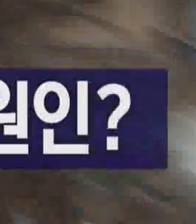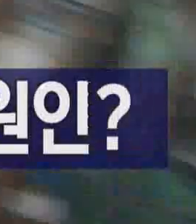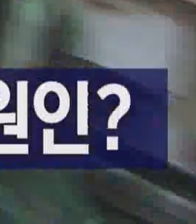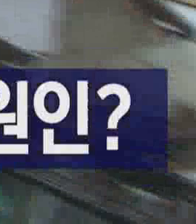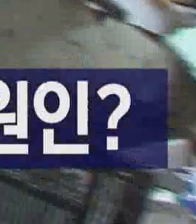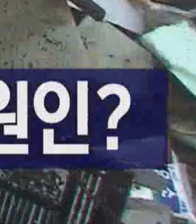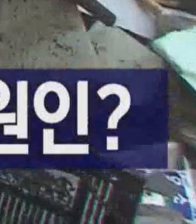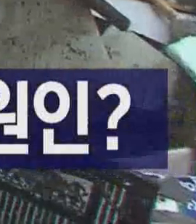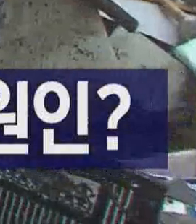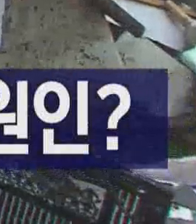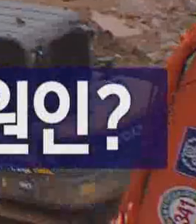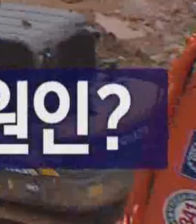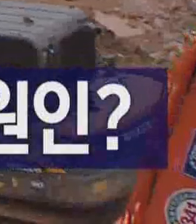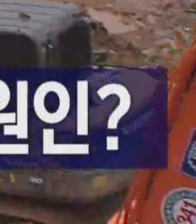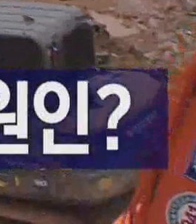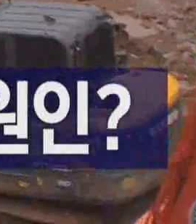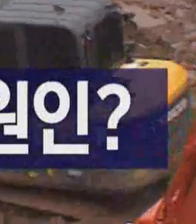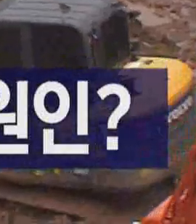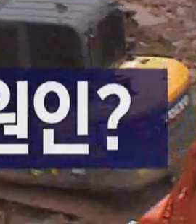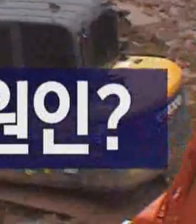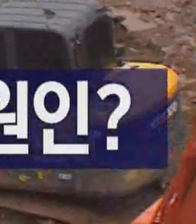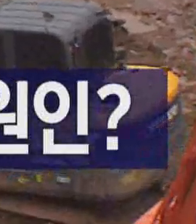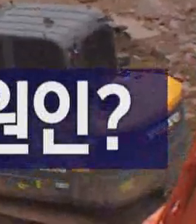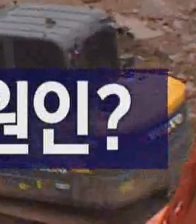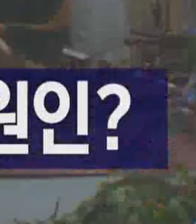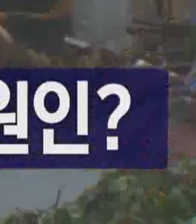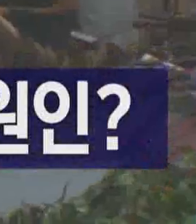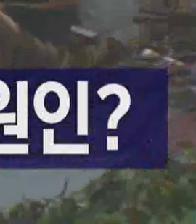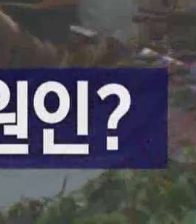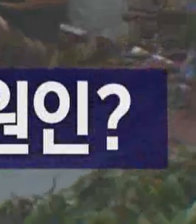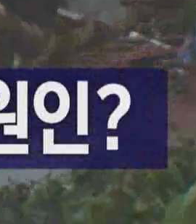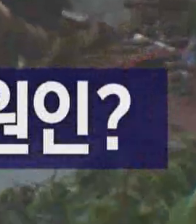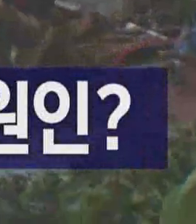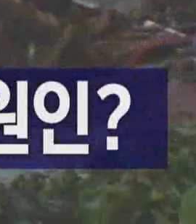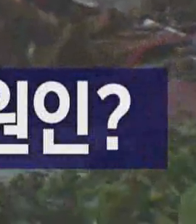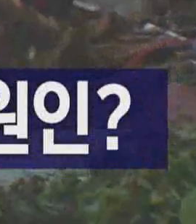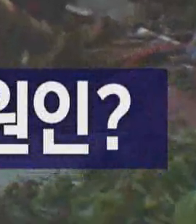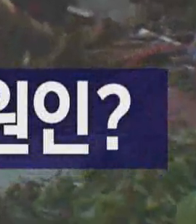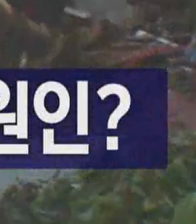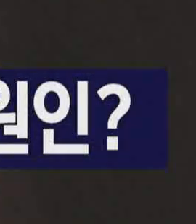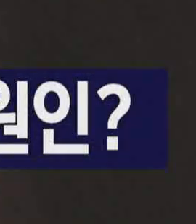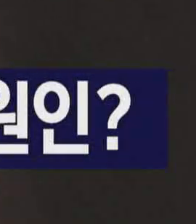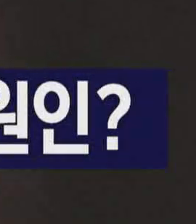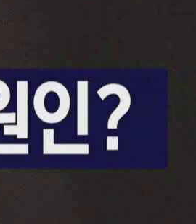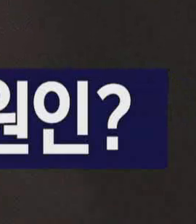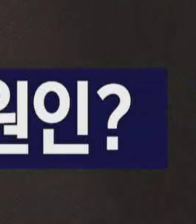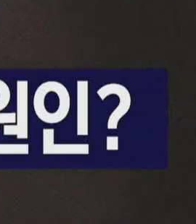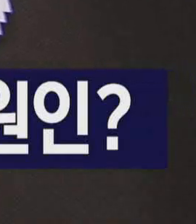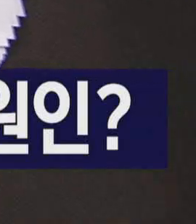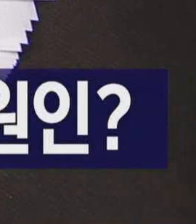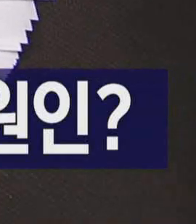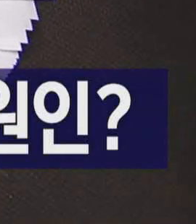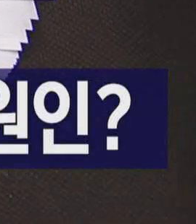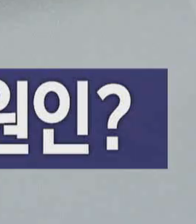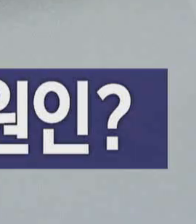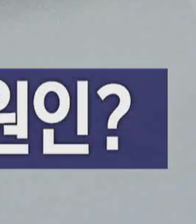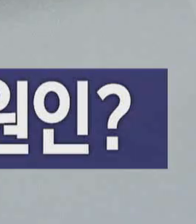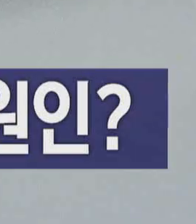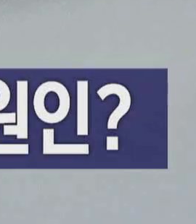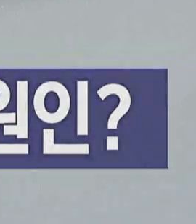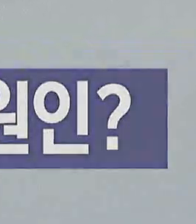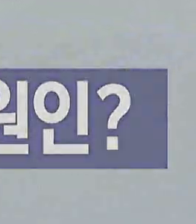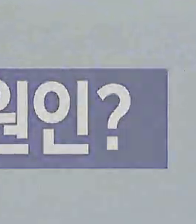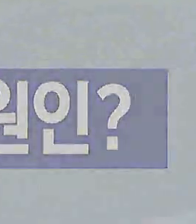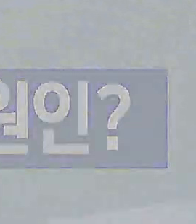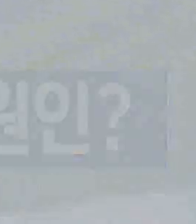지난달 발생한 광양 탄치마을 선사태 사고는 인재일 가능성이 높습니다. 원인 조사 결과 현장 일대의 집안이 폭우를 견딜